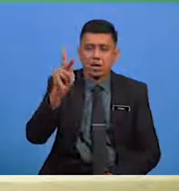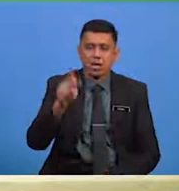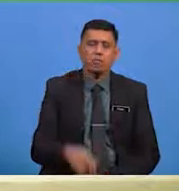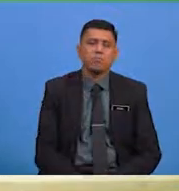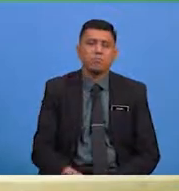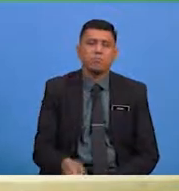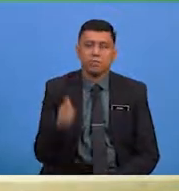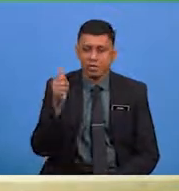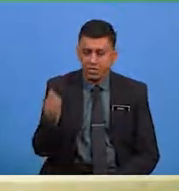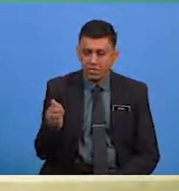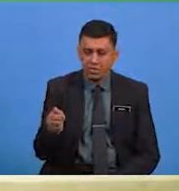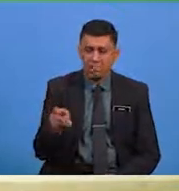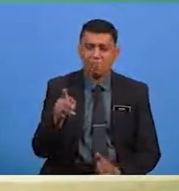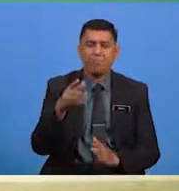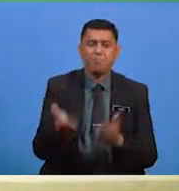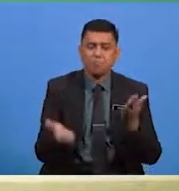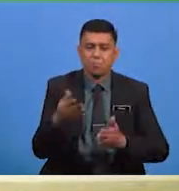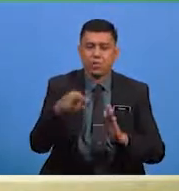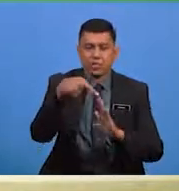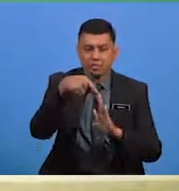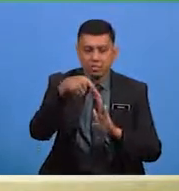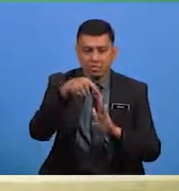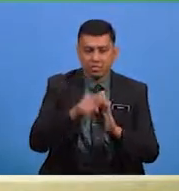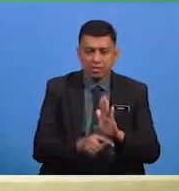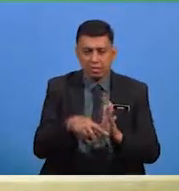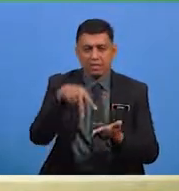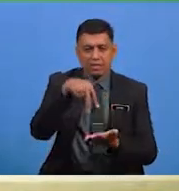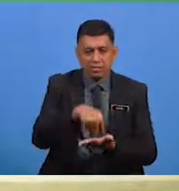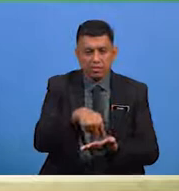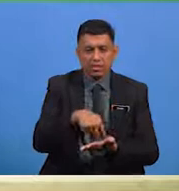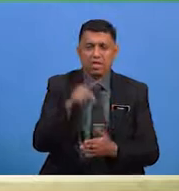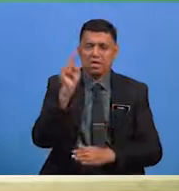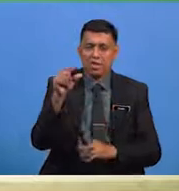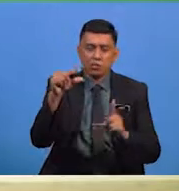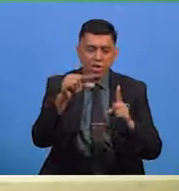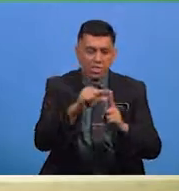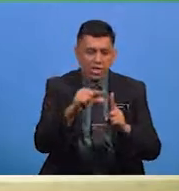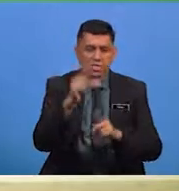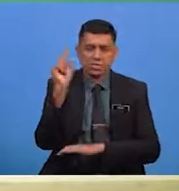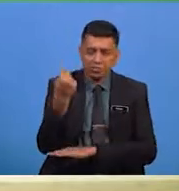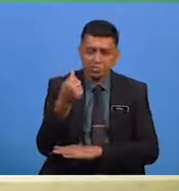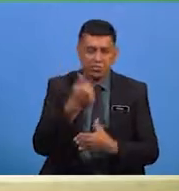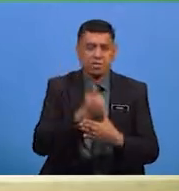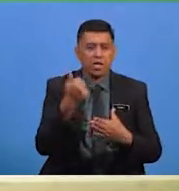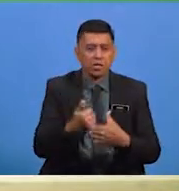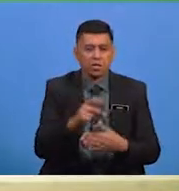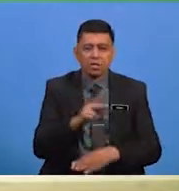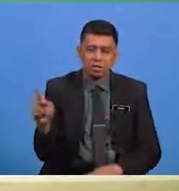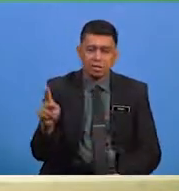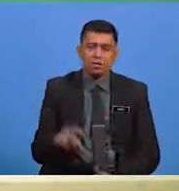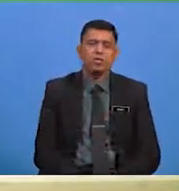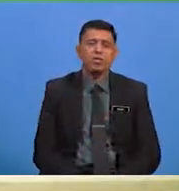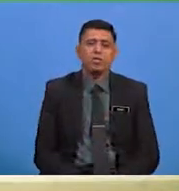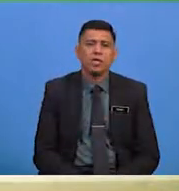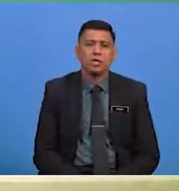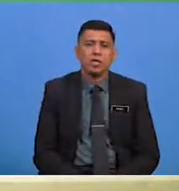Ia mungkin terdiri daripada satu patah perkataan sahaja ataupun